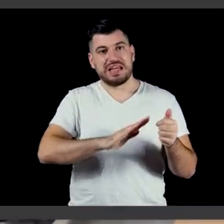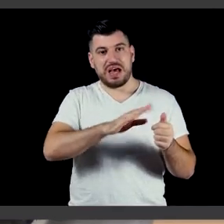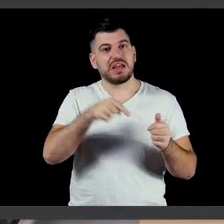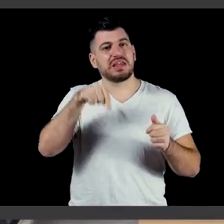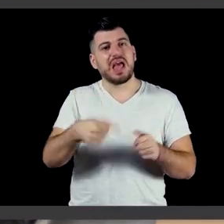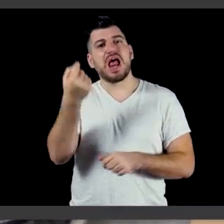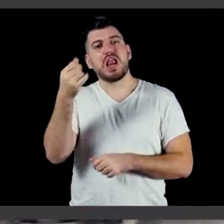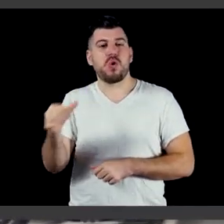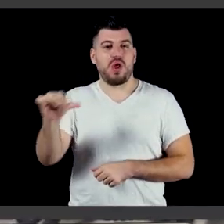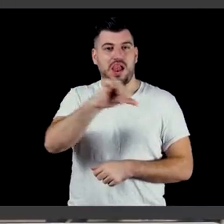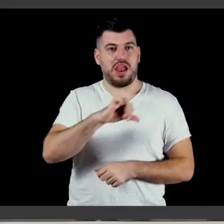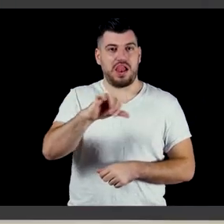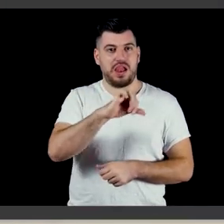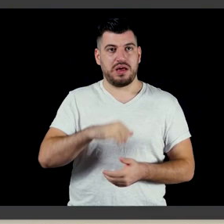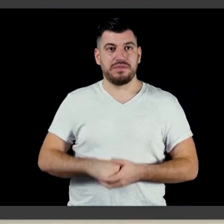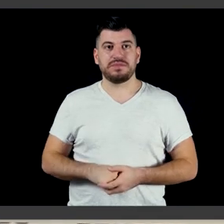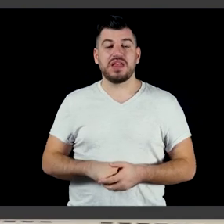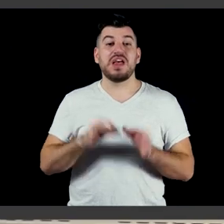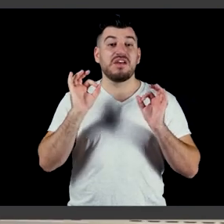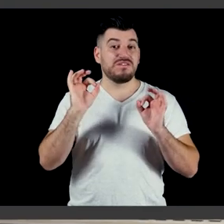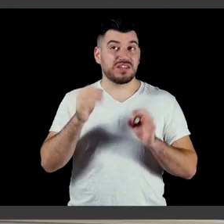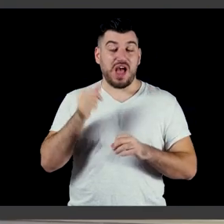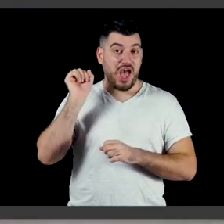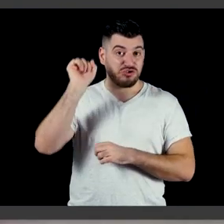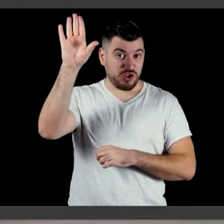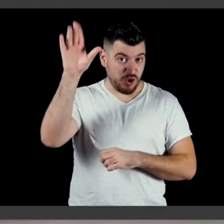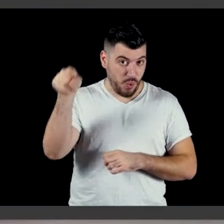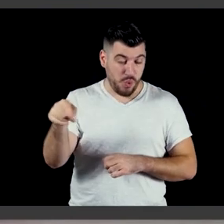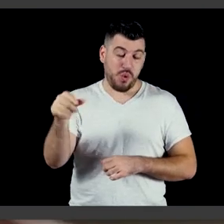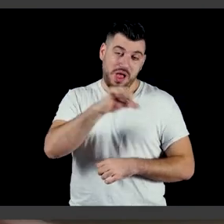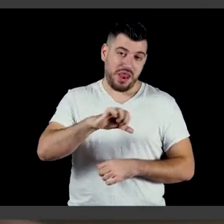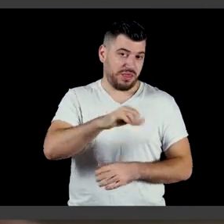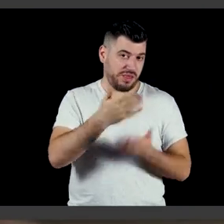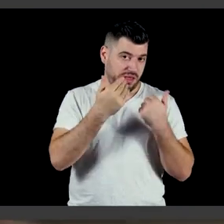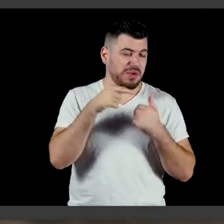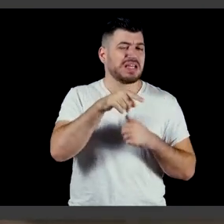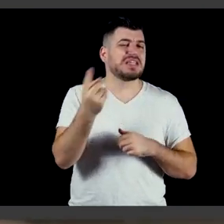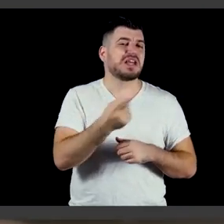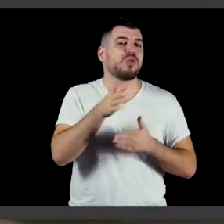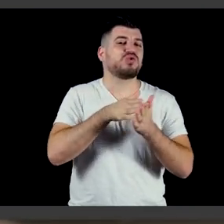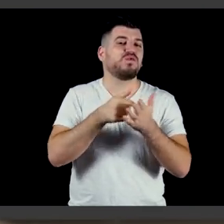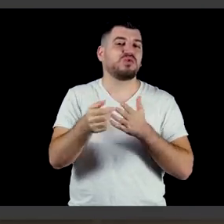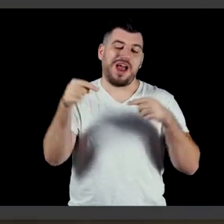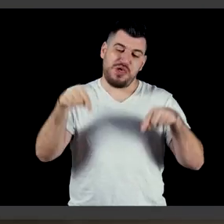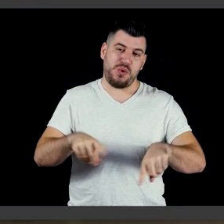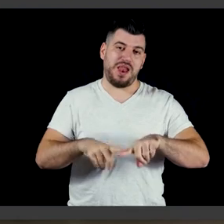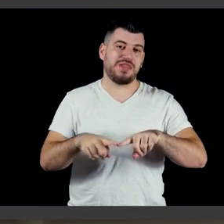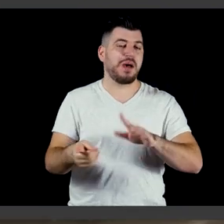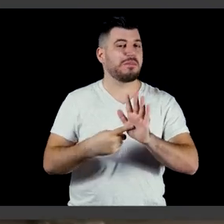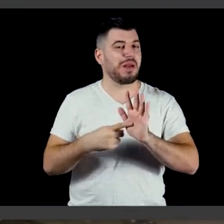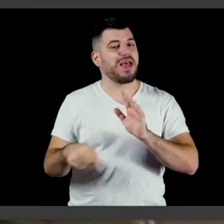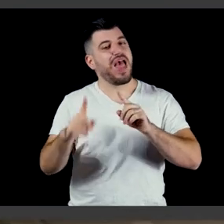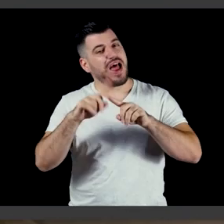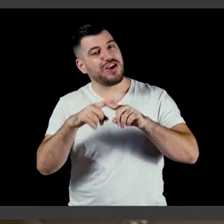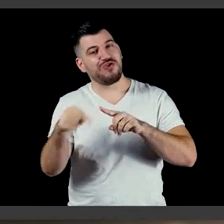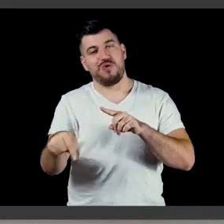λαδάκι. Βέβαια στο εξωτερικό, αν πηγαίνατε στην Αγγλία ή οπουδήποτε αλλού, θα βάζανε βουτυράκι για να ψήσουν τα ψωμάκια. Αλλά εμείς είμαστε στην Ελλάδα, οπότε πρέπει να δώσω